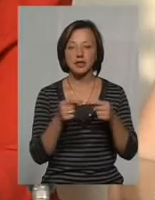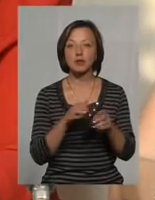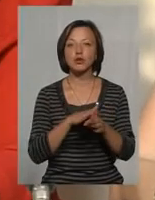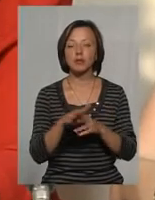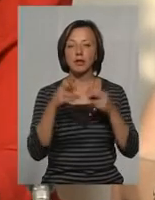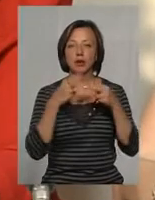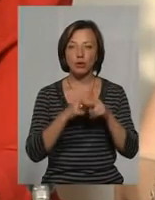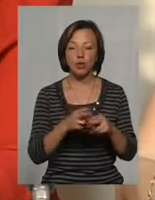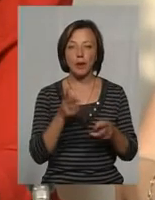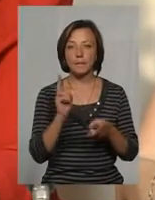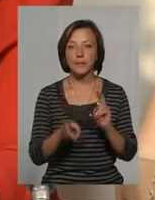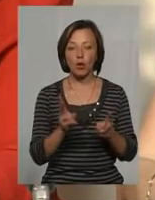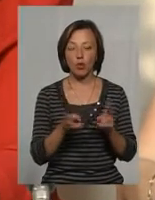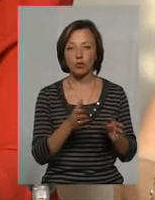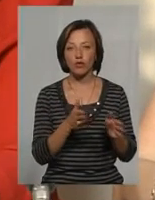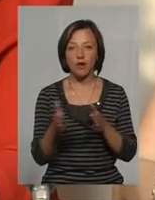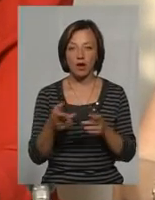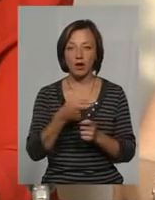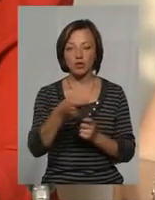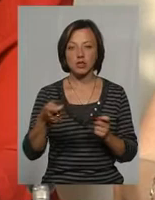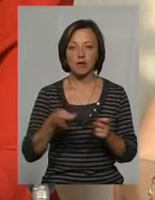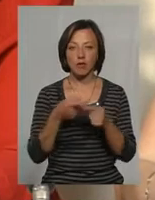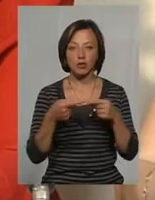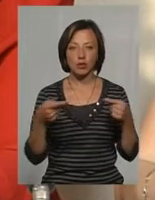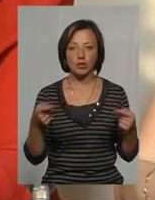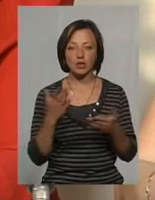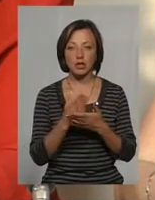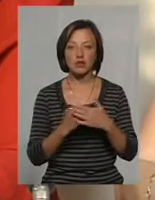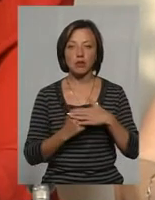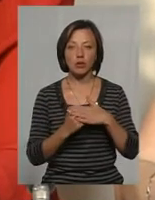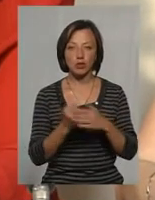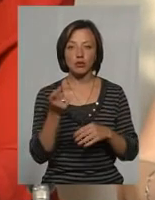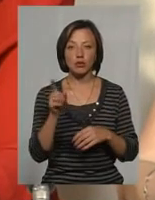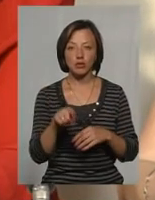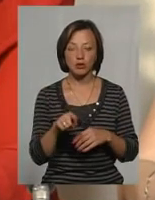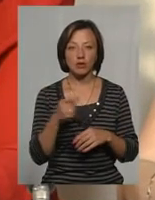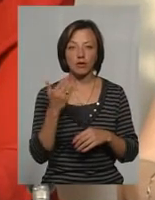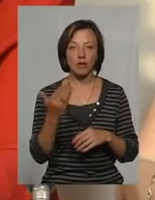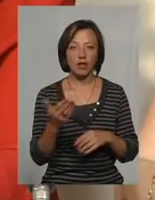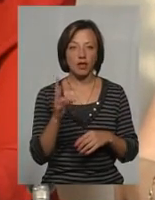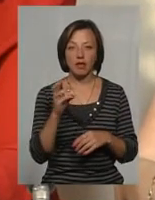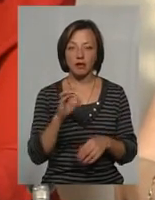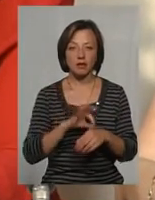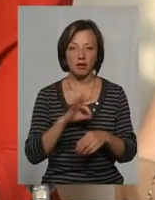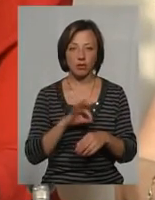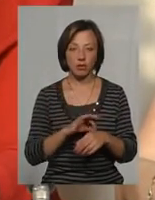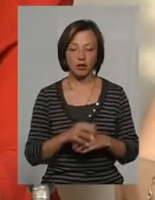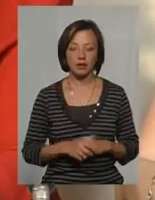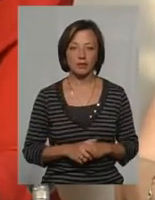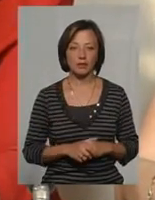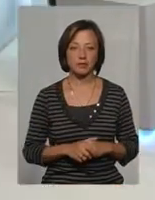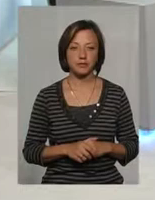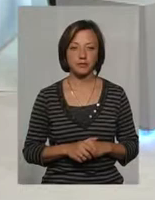технології приготування консервованої продукції є запорукою того, що ви не захворієте на дане